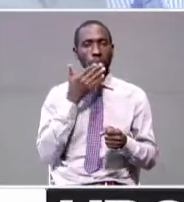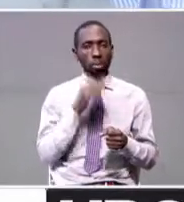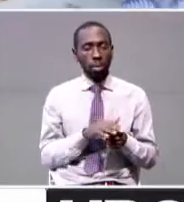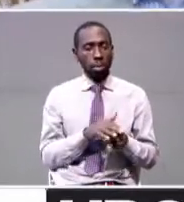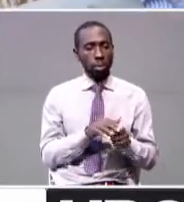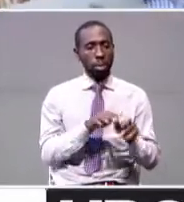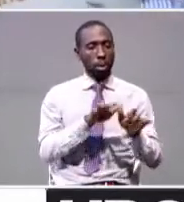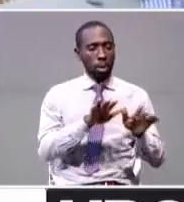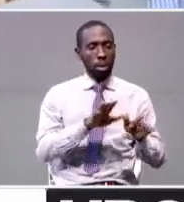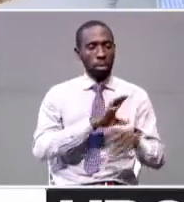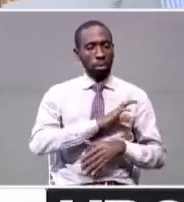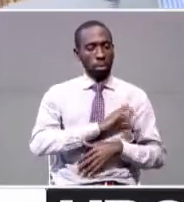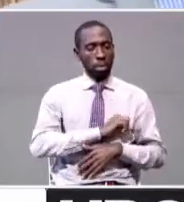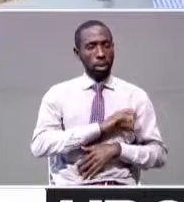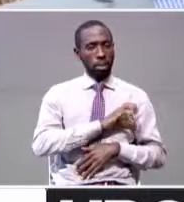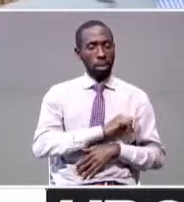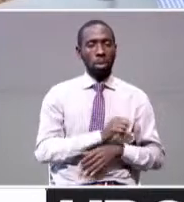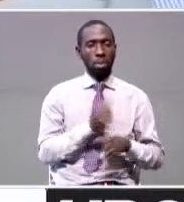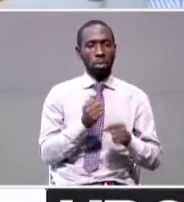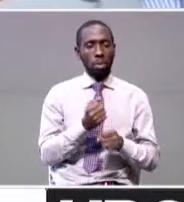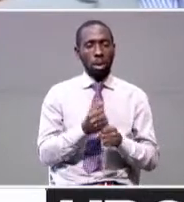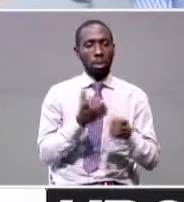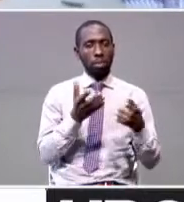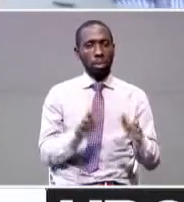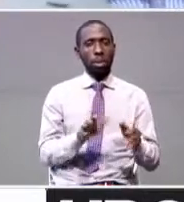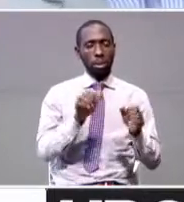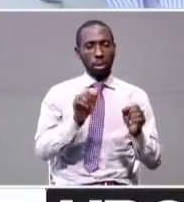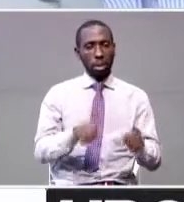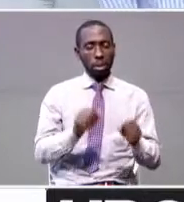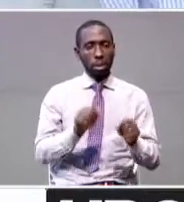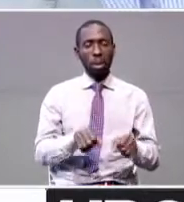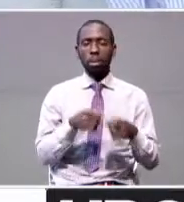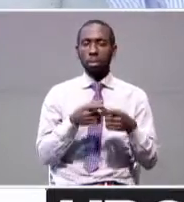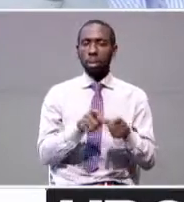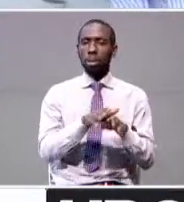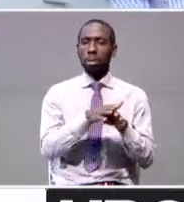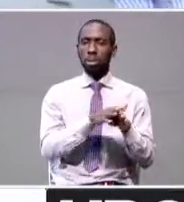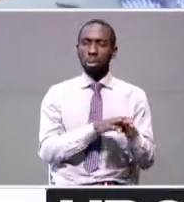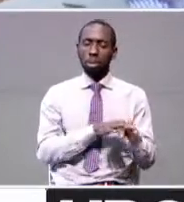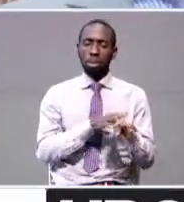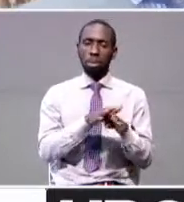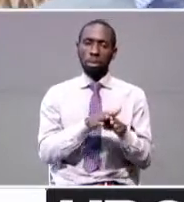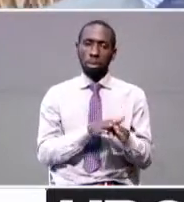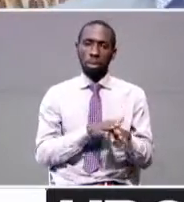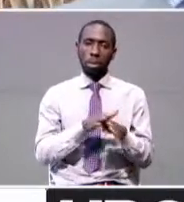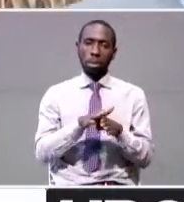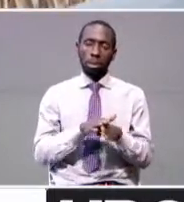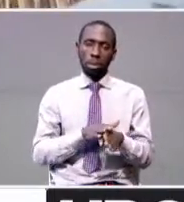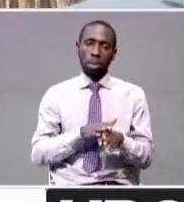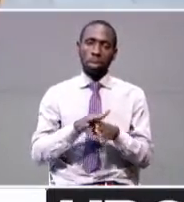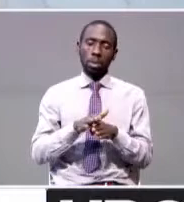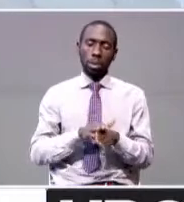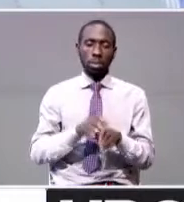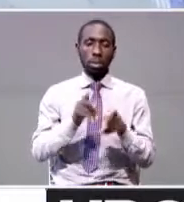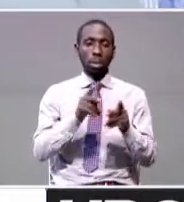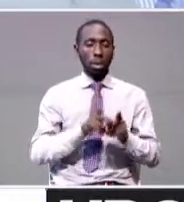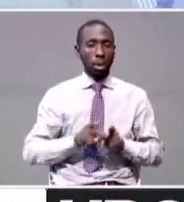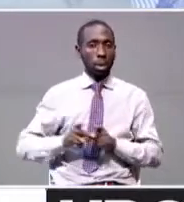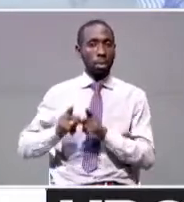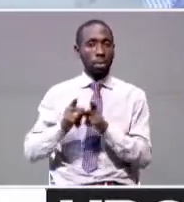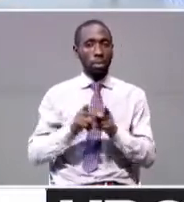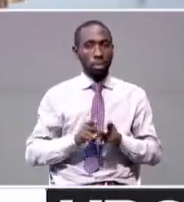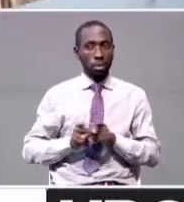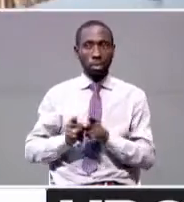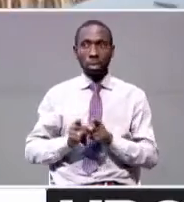nga tubagamba nti omulimu guno tuguliko era gujja kuggwa naye tulina gukwata na bwegendereza